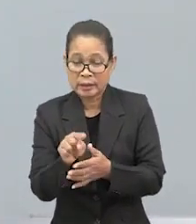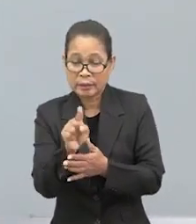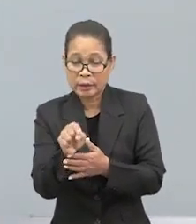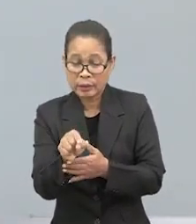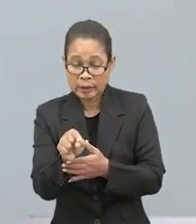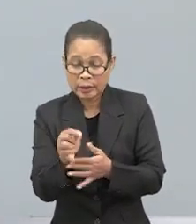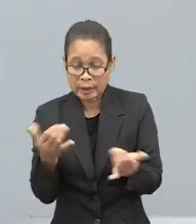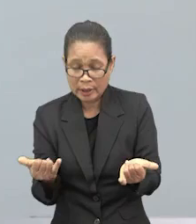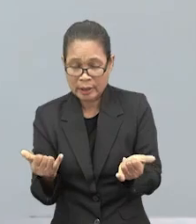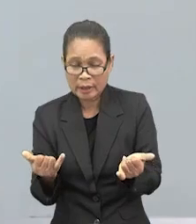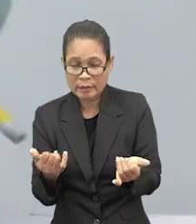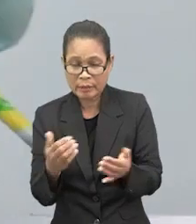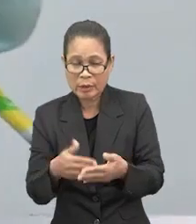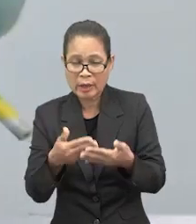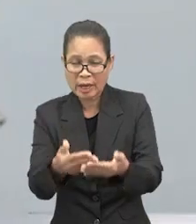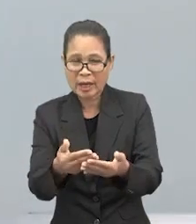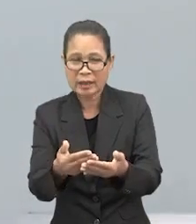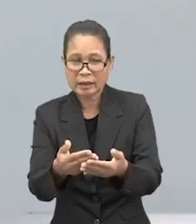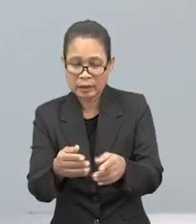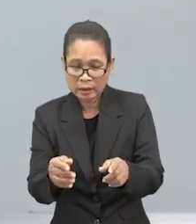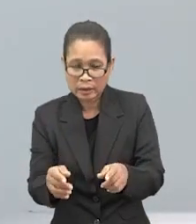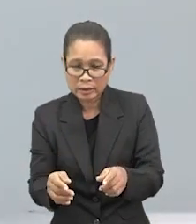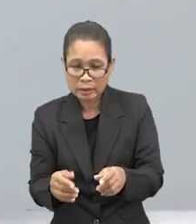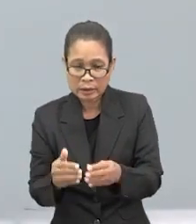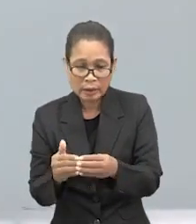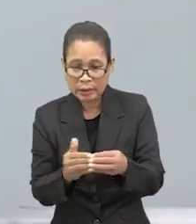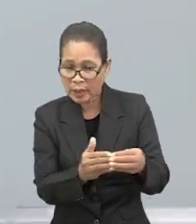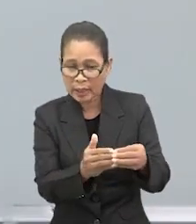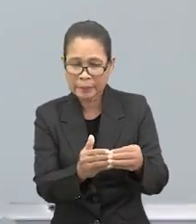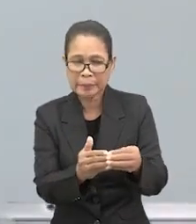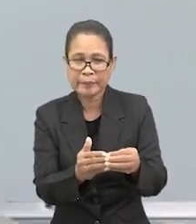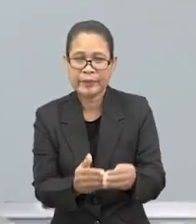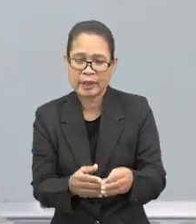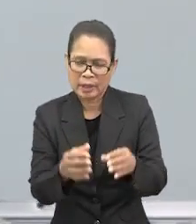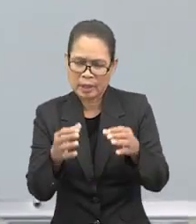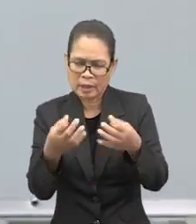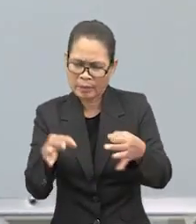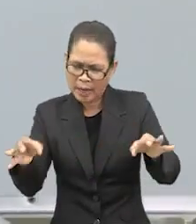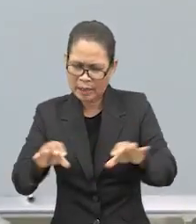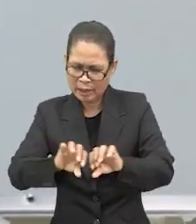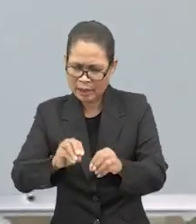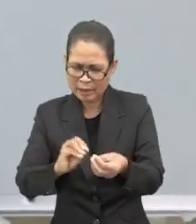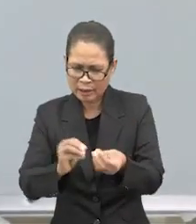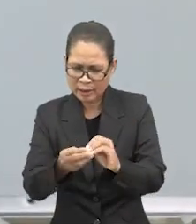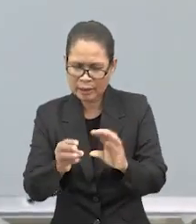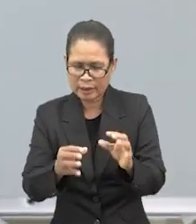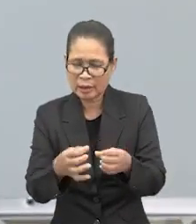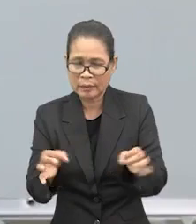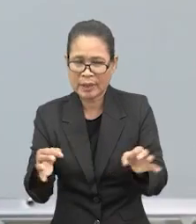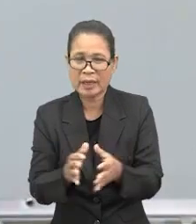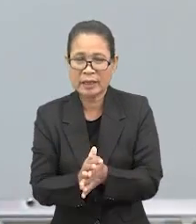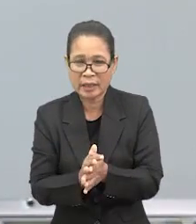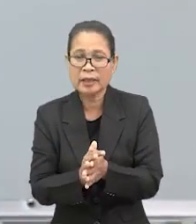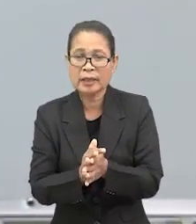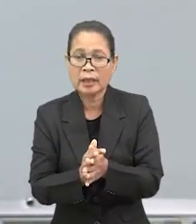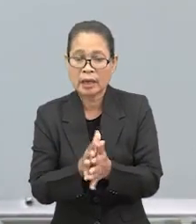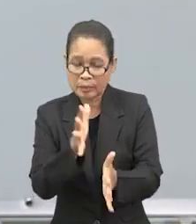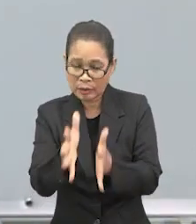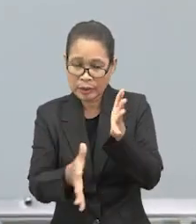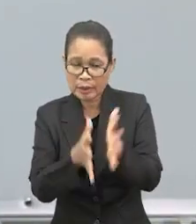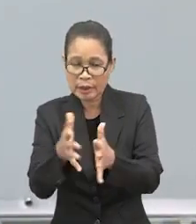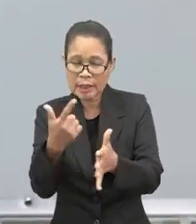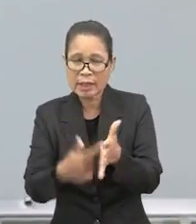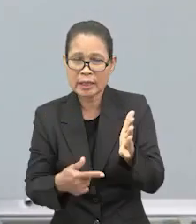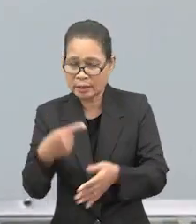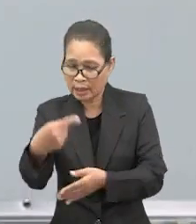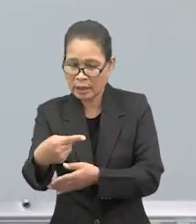nua. Hay xâm nua này dương bằng cát tới tam ấy. Xâm nua này cứ dương bằng cát tới tam là bác lê. Ai mau